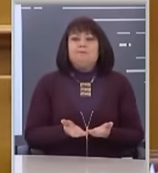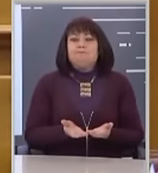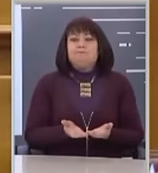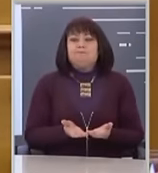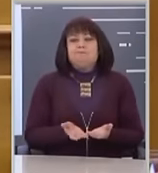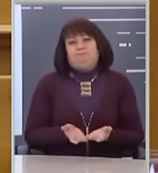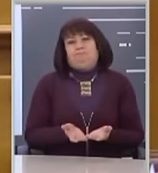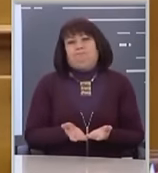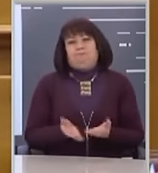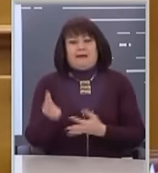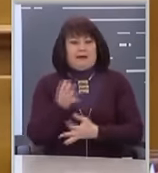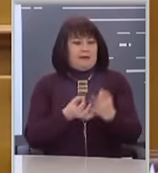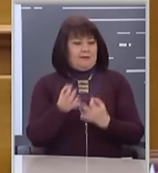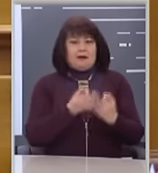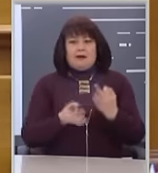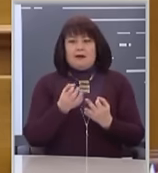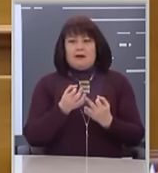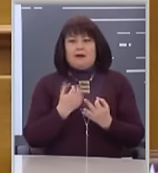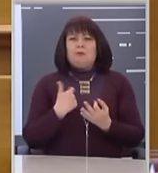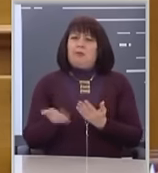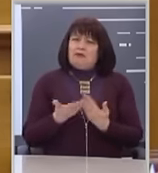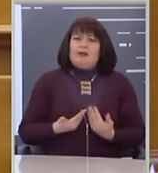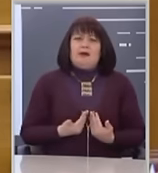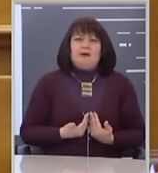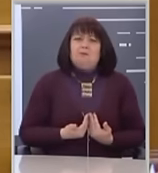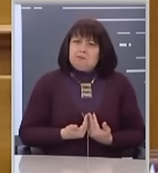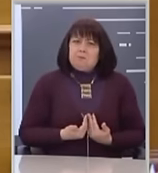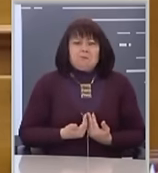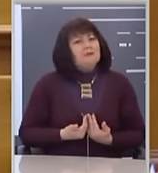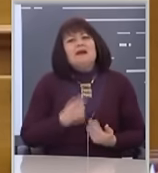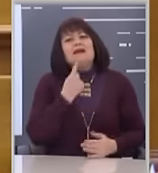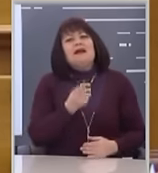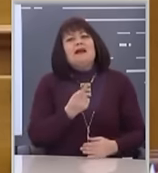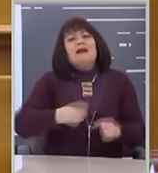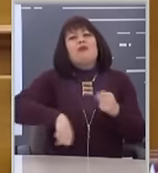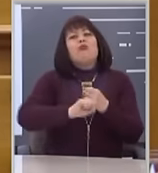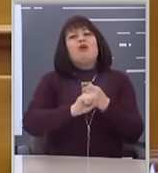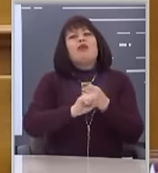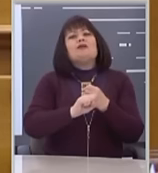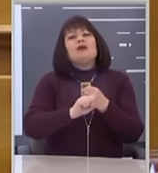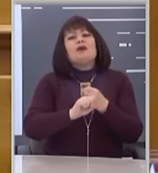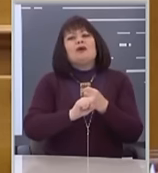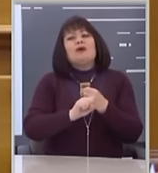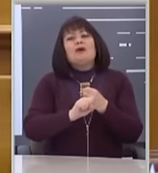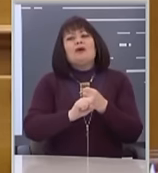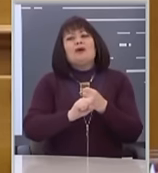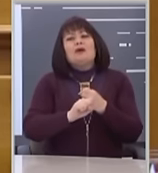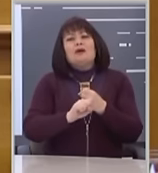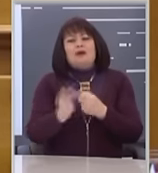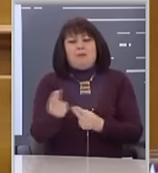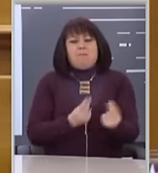οι τοποθετήσεις που κάνατε μας βοηθάνε. Είναι αυτό που λένε στο ποδόσφαιρο, πάρε βάλε. Πάρε πάσα βάλε